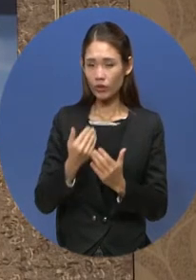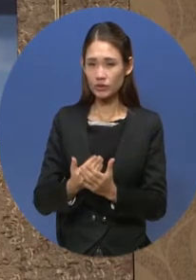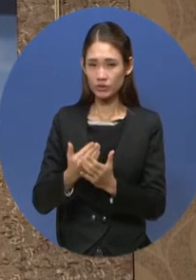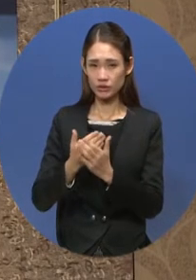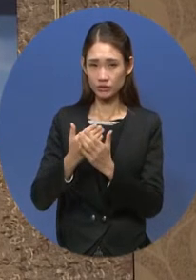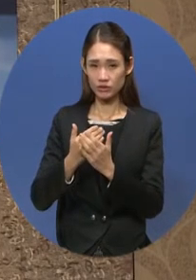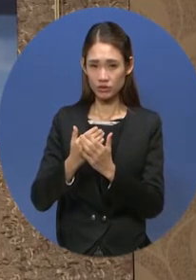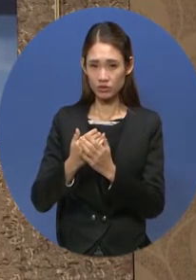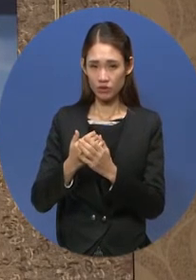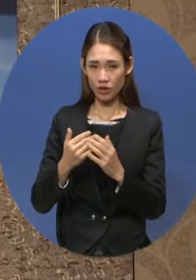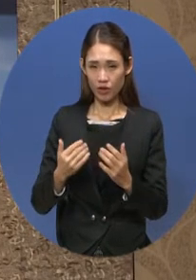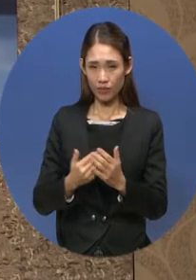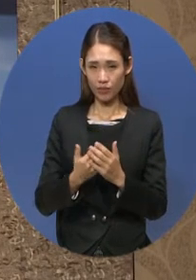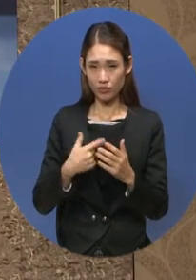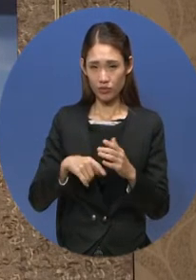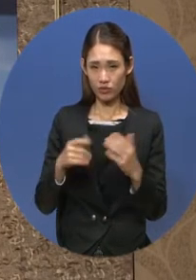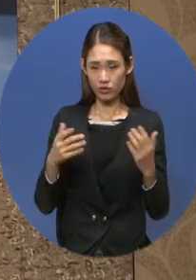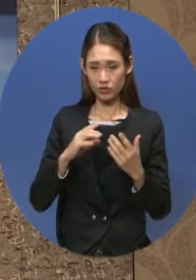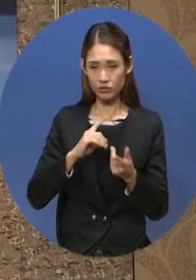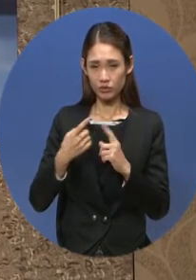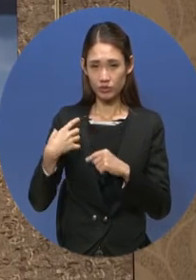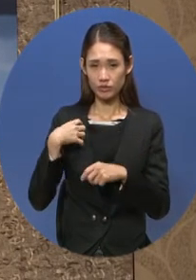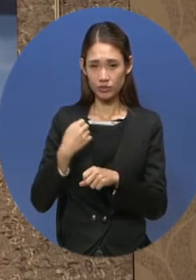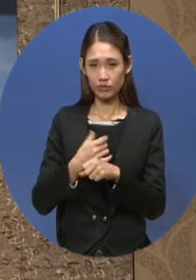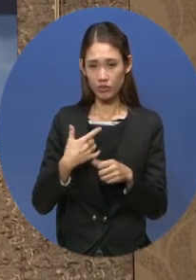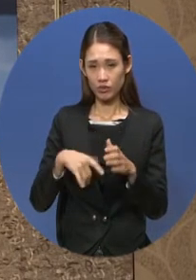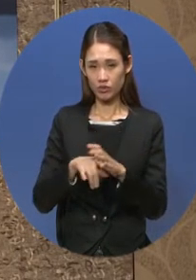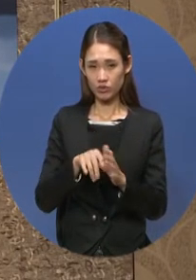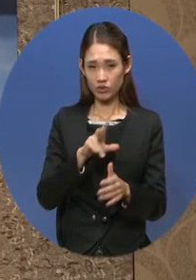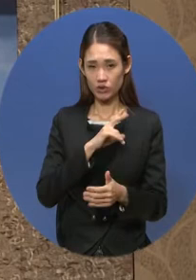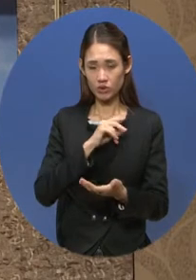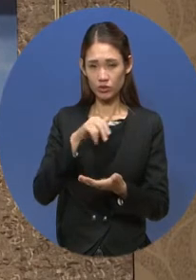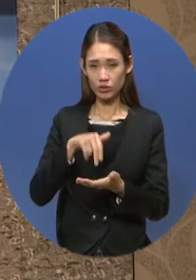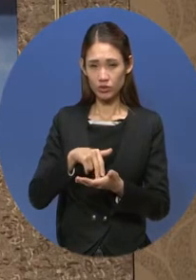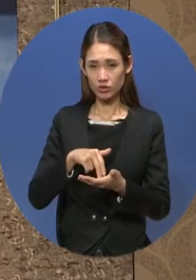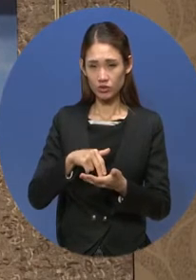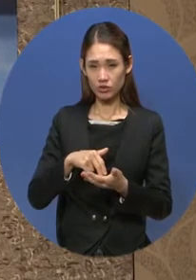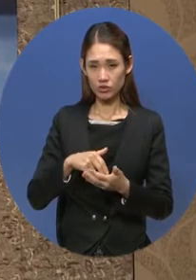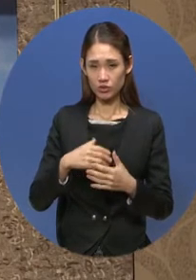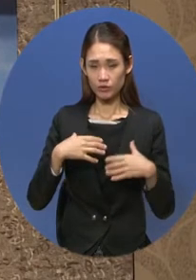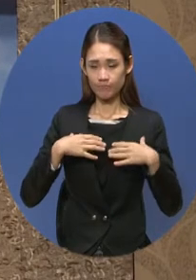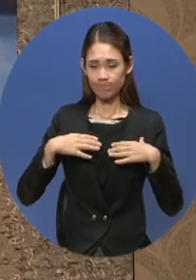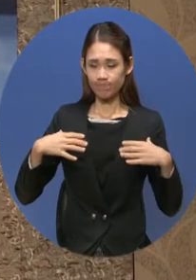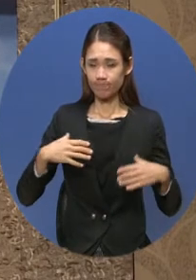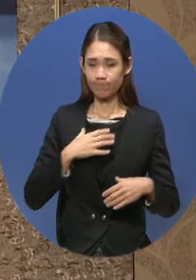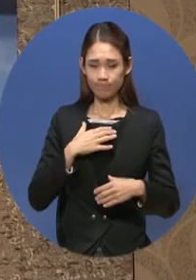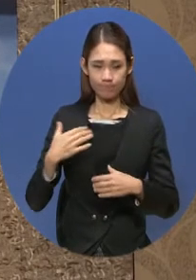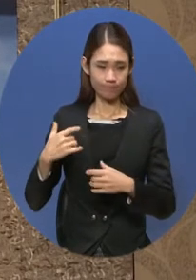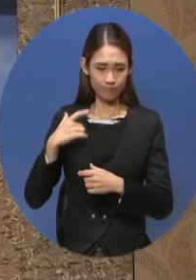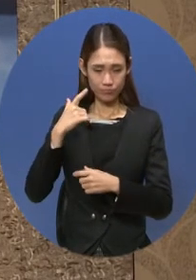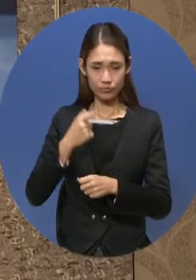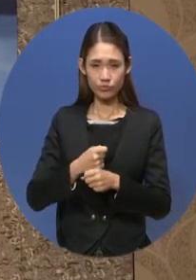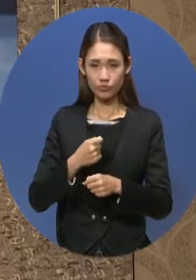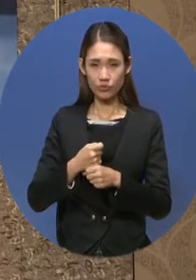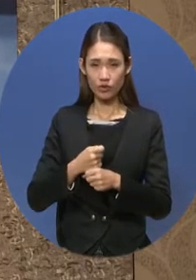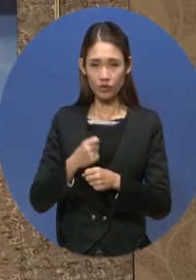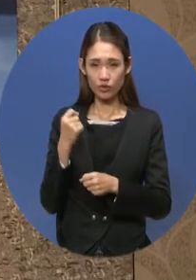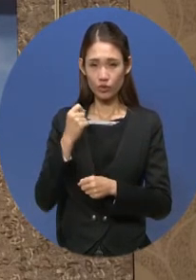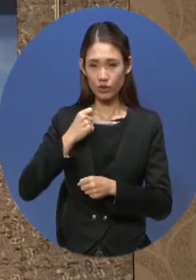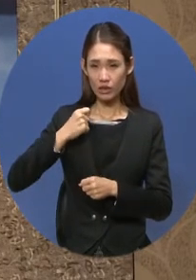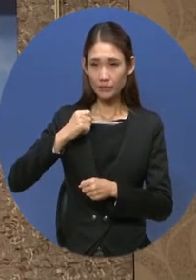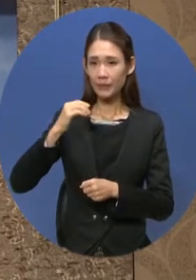위해 직무를 충실히 수행하도록 의원으로서의 품위 유지와 위반